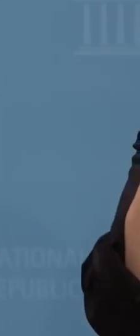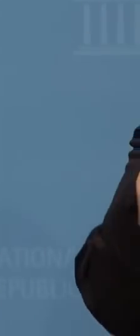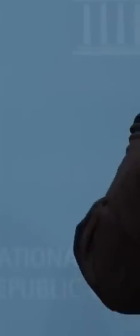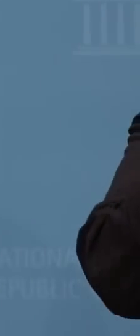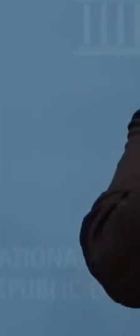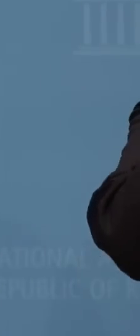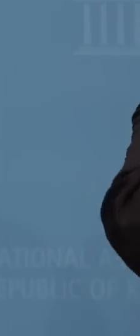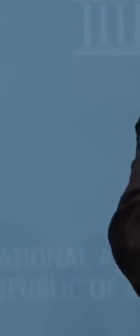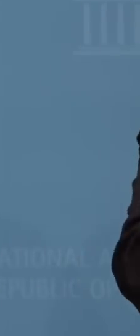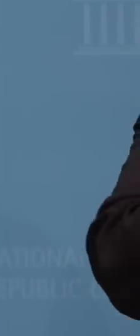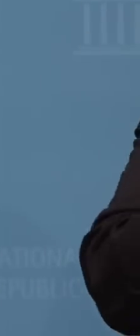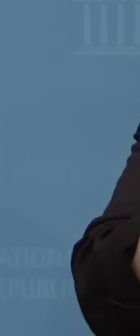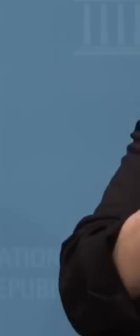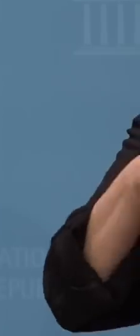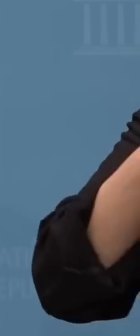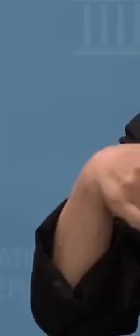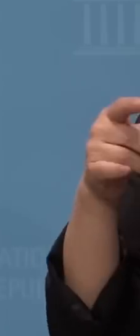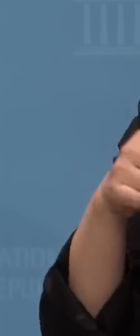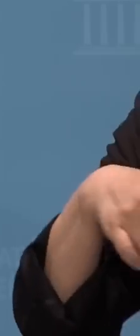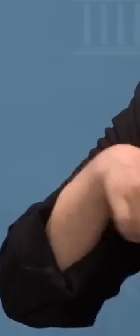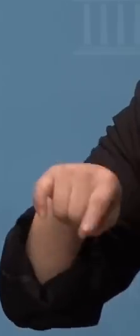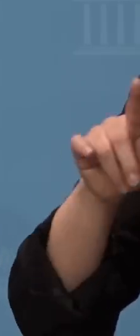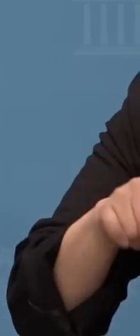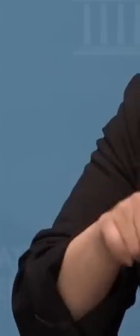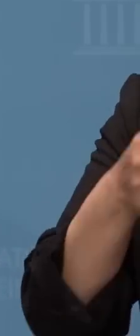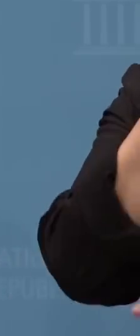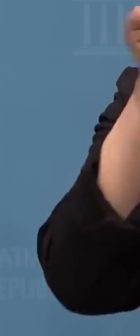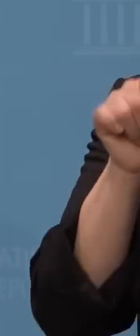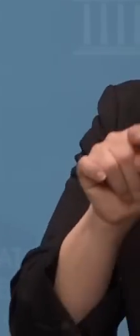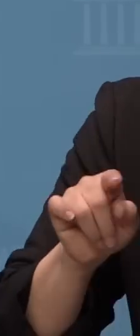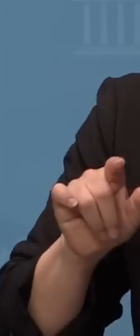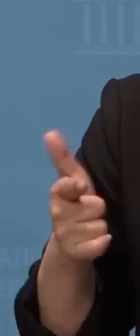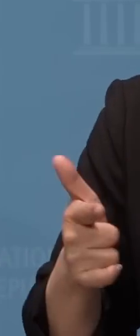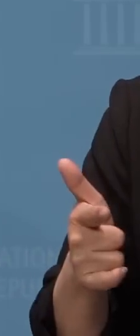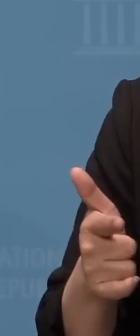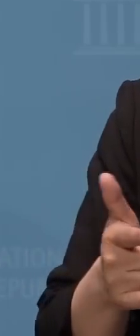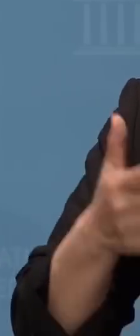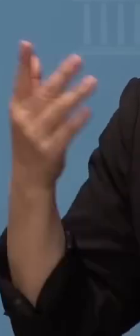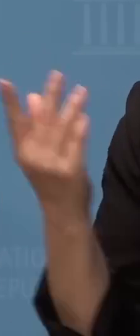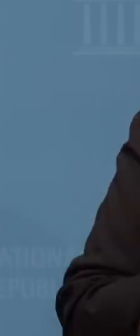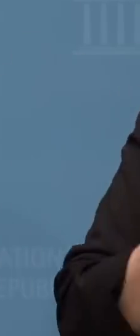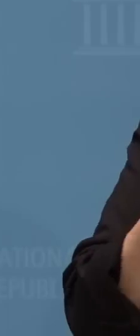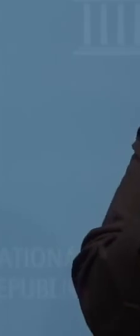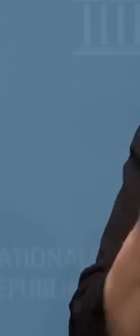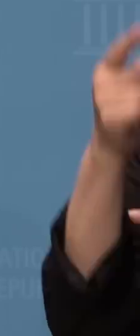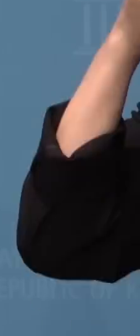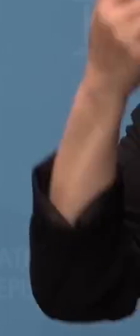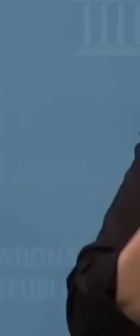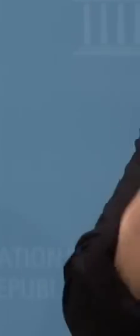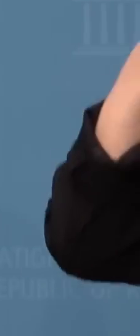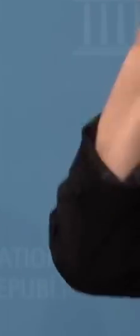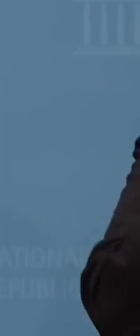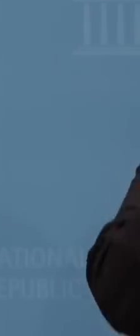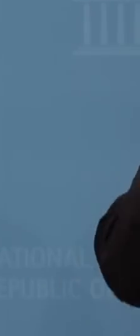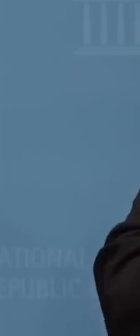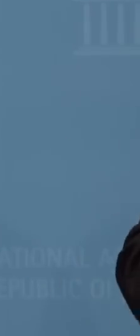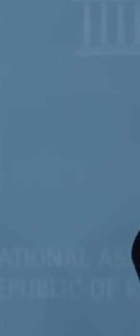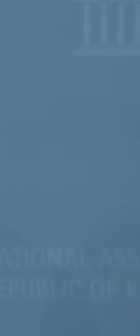민주주의와 정당 정치에 대한 이해가 부족한 정도가 아니라 반정치, 반민주주의 행보를